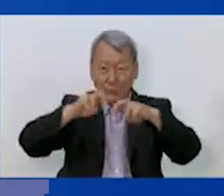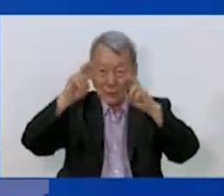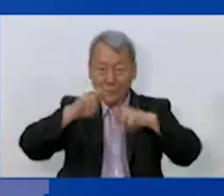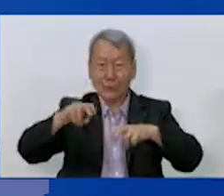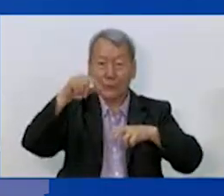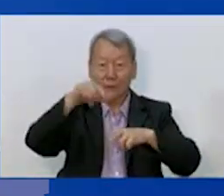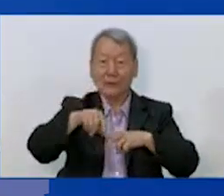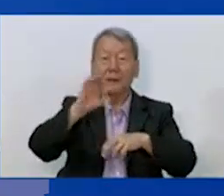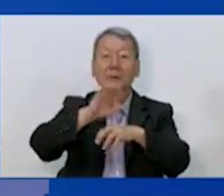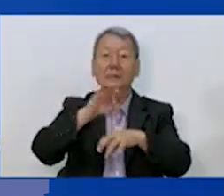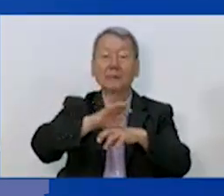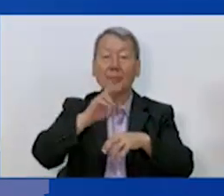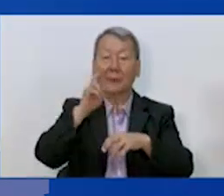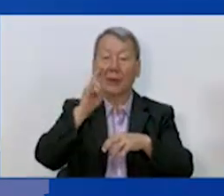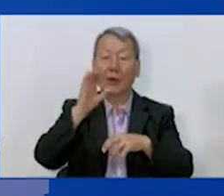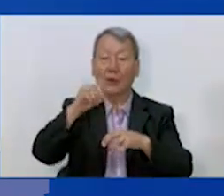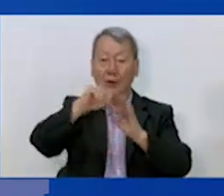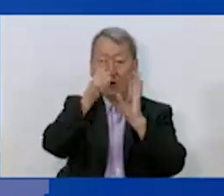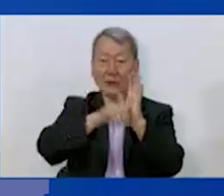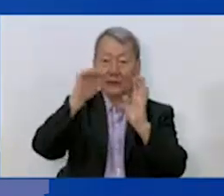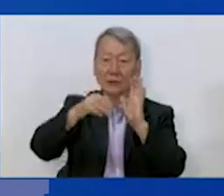лабораториялык тастыкталган учурлардын саны